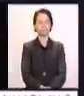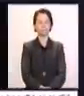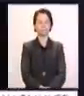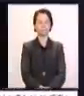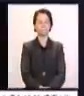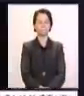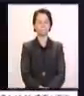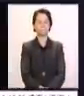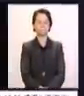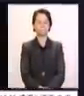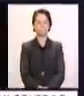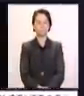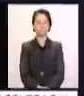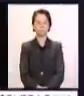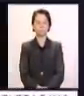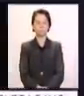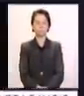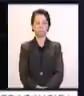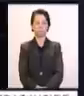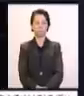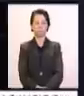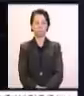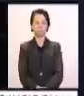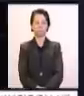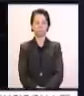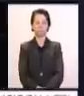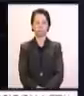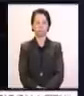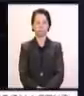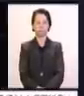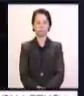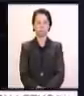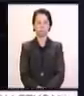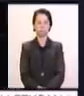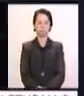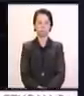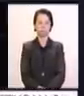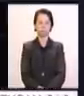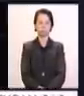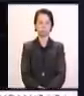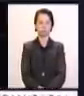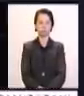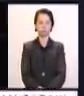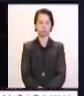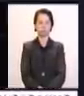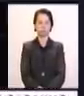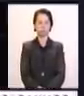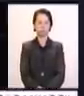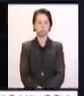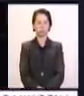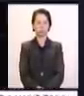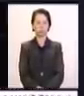Changcimun, aju, jelmen sunsuri energikke cukur handanan ge changcimiziman, to,